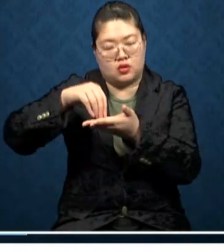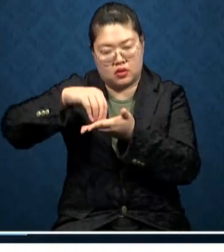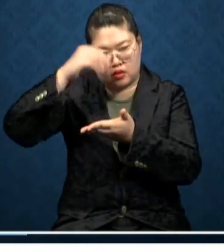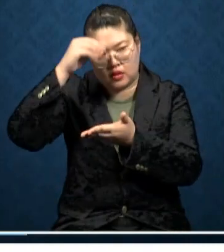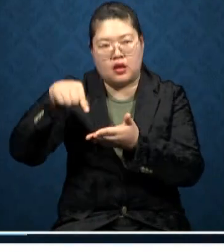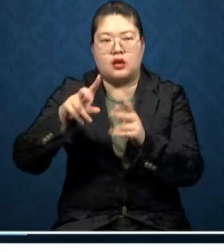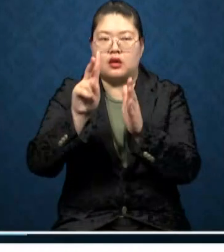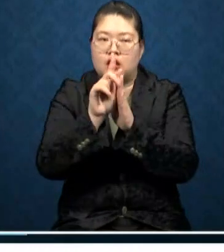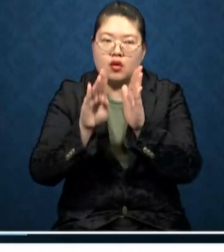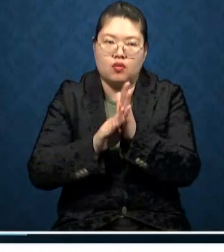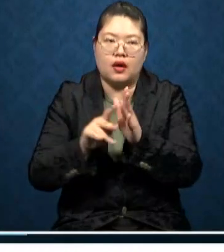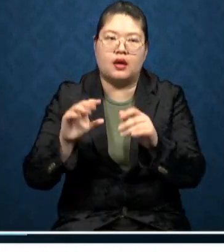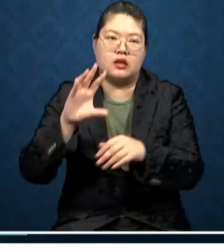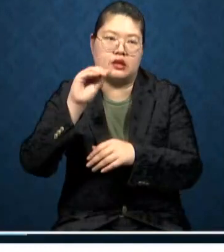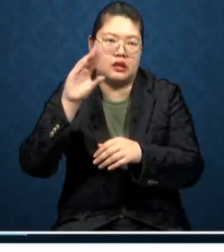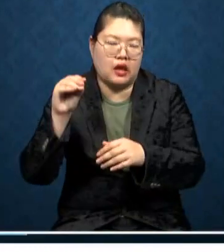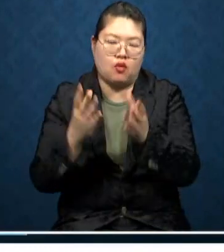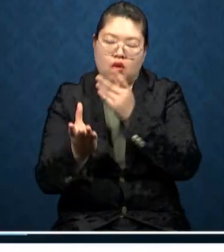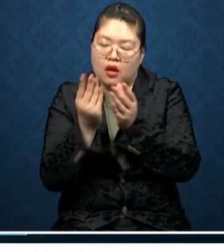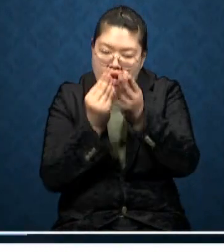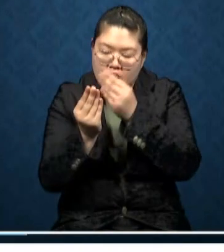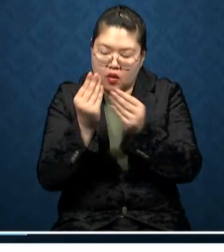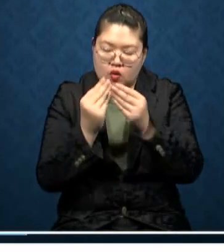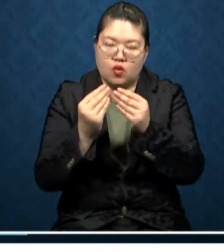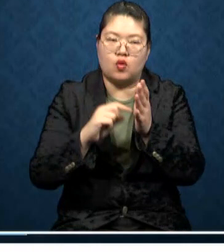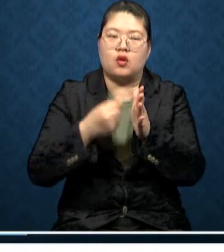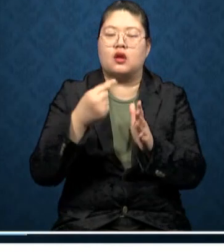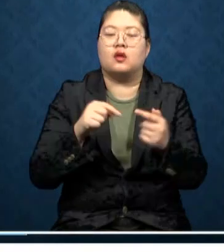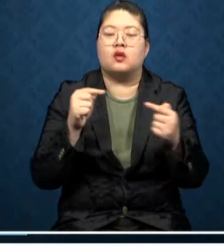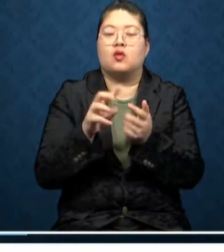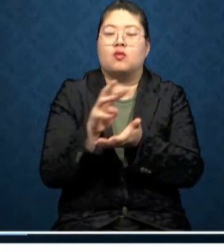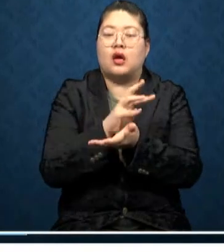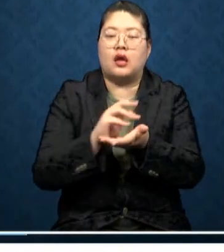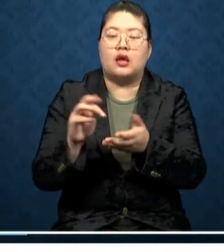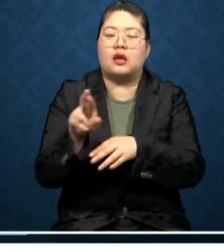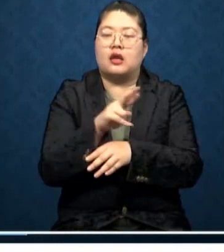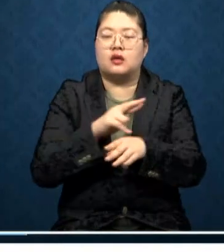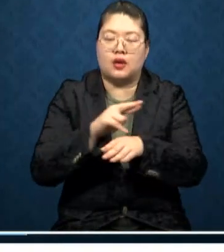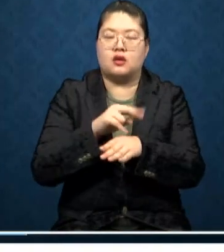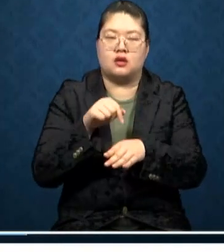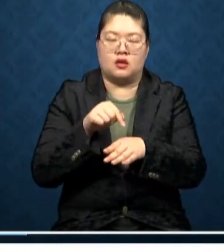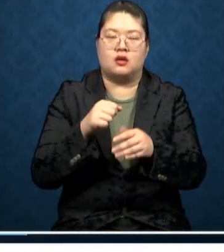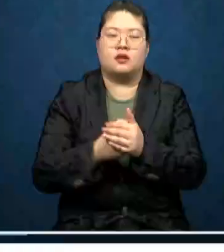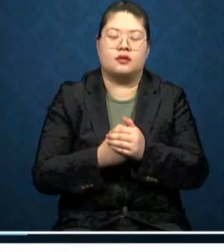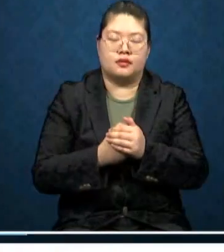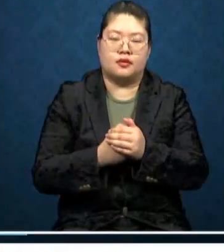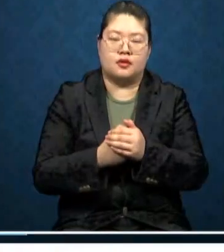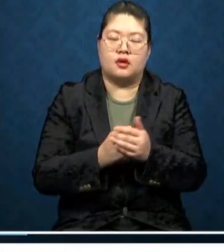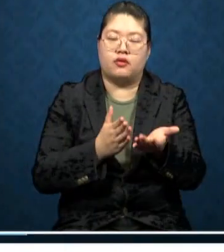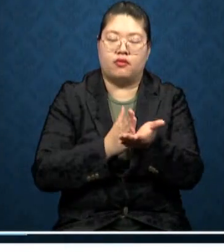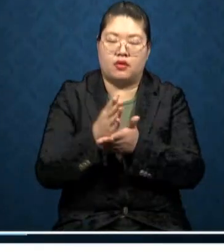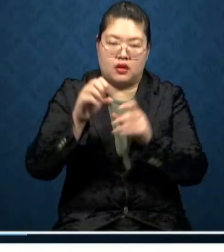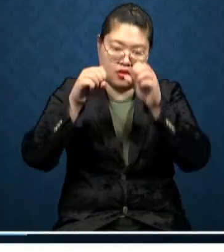ST STEMเป็นกระบวนการเรียนรู้แลเริ่มจากมหาวิยาลัยราชภัฏและคณะที่เกี่ยวกับการพัฒนาคนเช่นครุศาสตร์